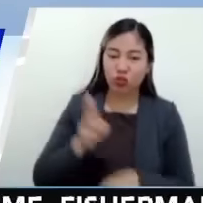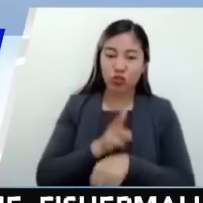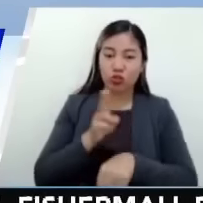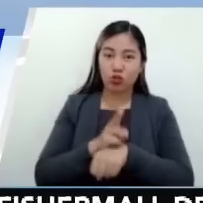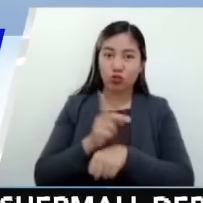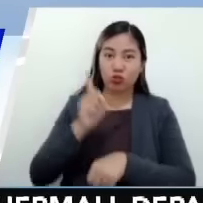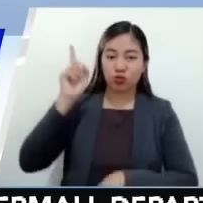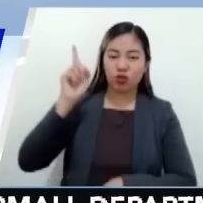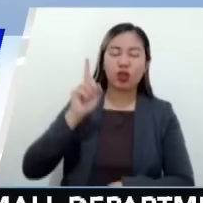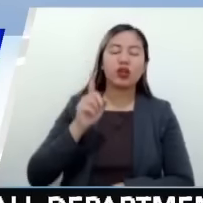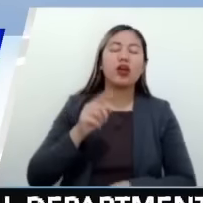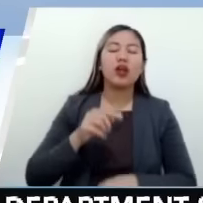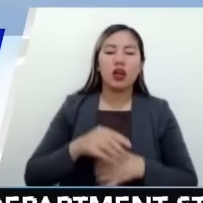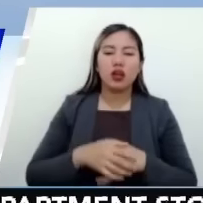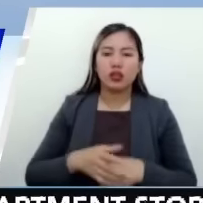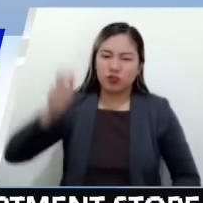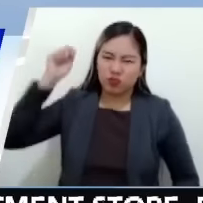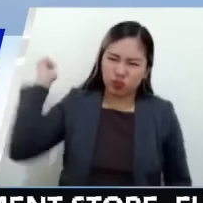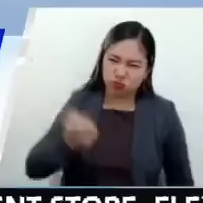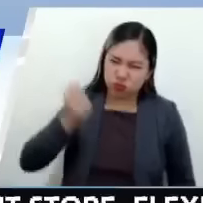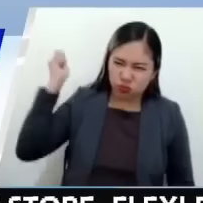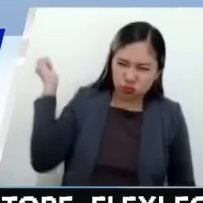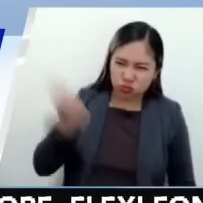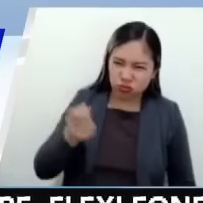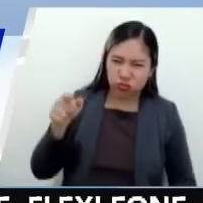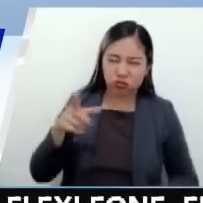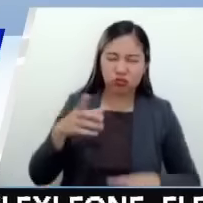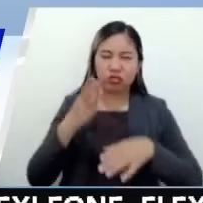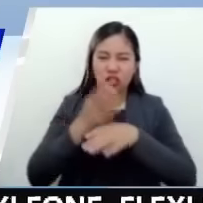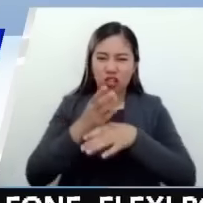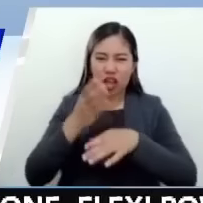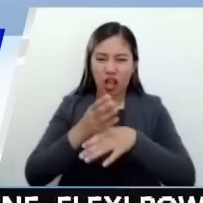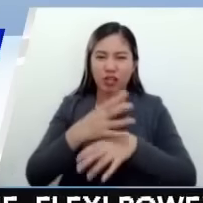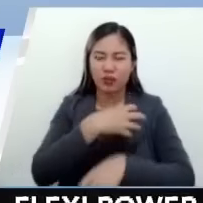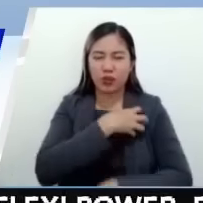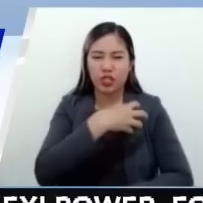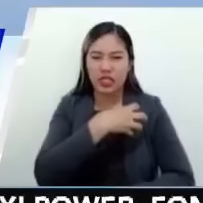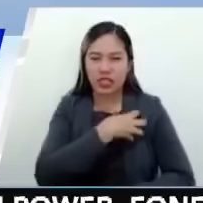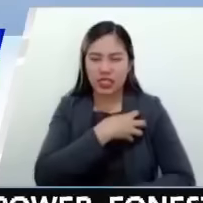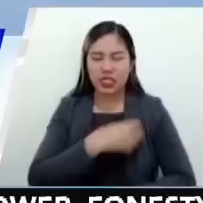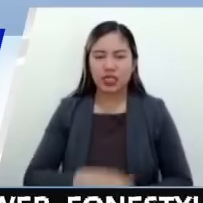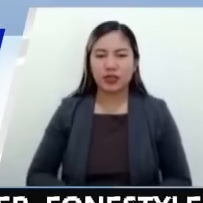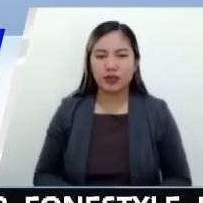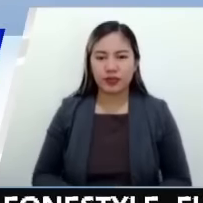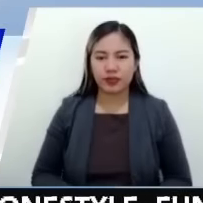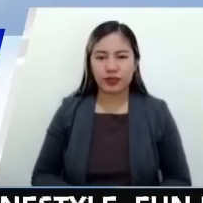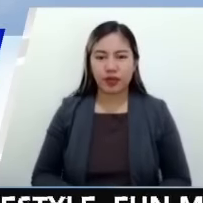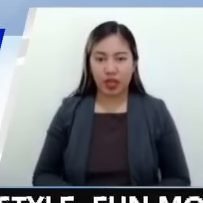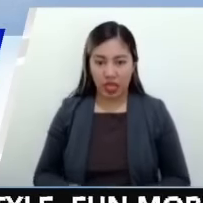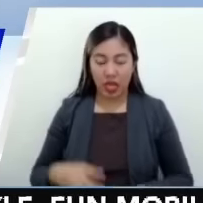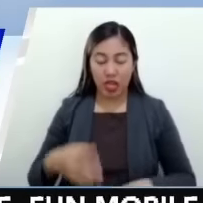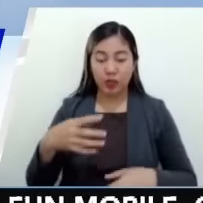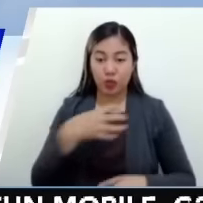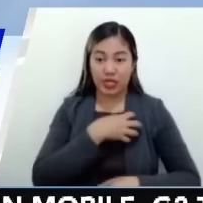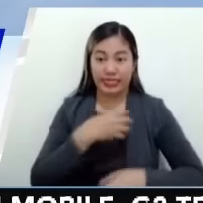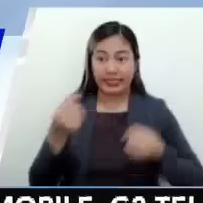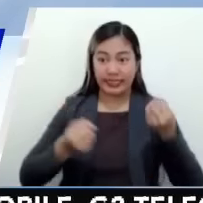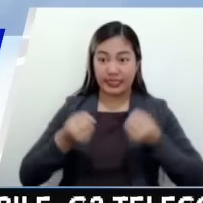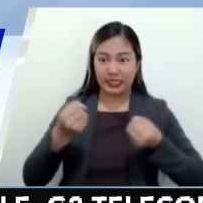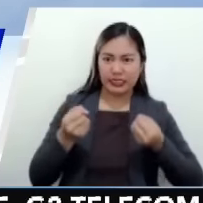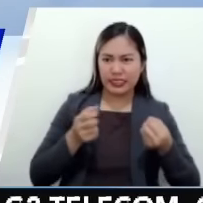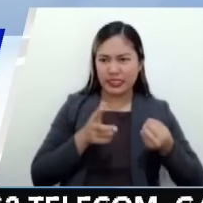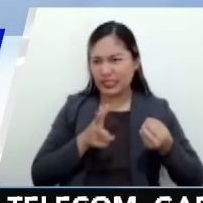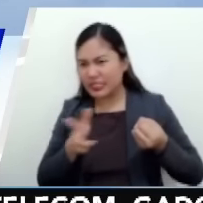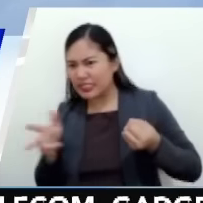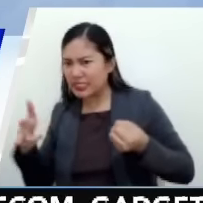raw ang patrol car kaya nabasag ang salamin nito. Umiwas ang pulis na nagmamaneho nito kaya nakabangga ng nakaparadang van.